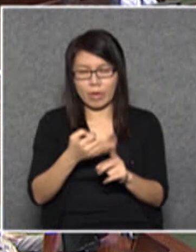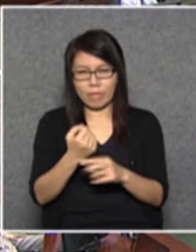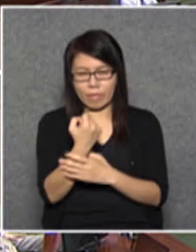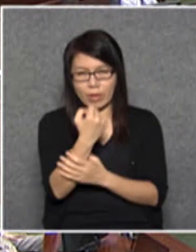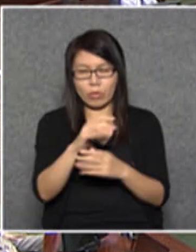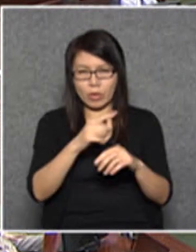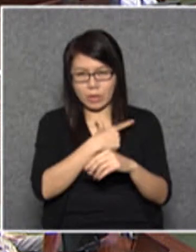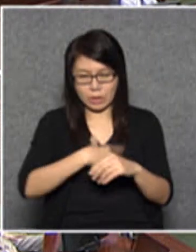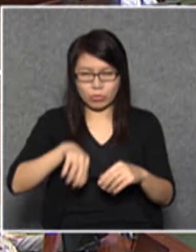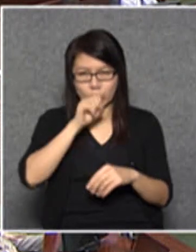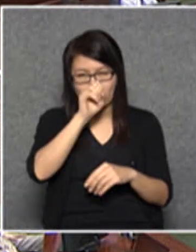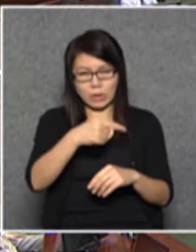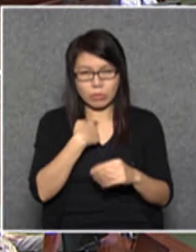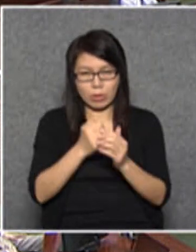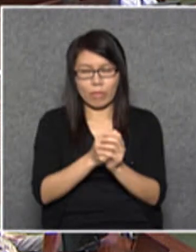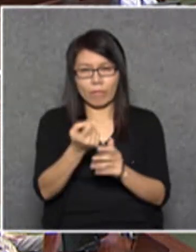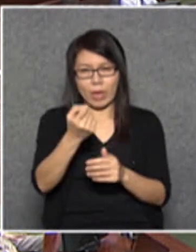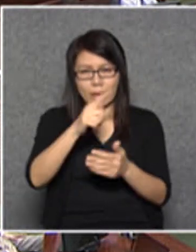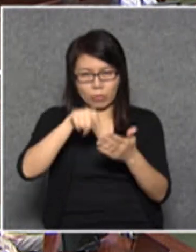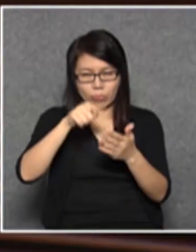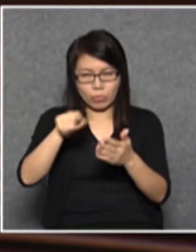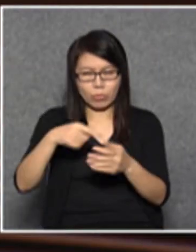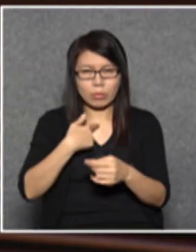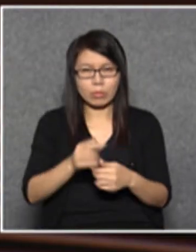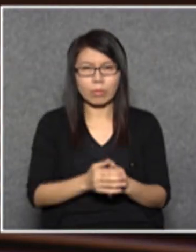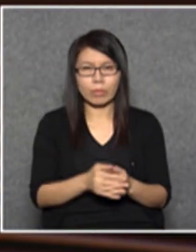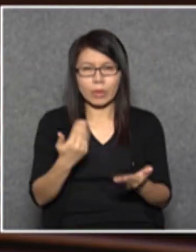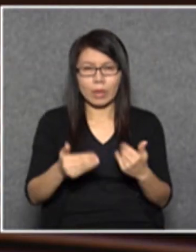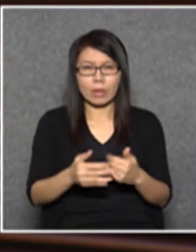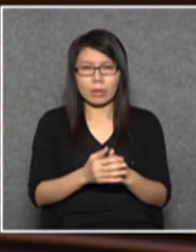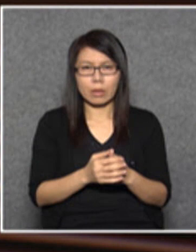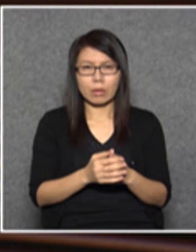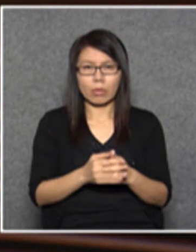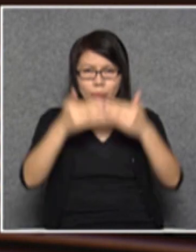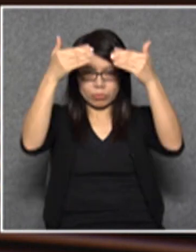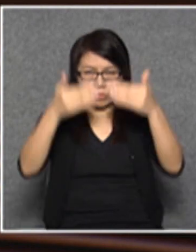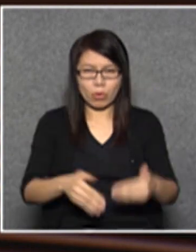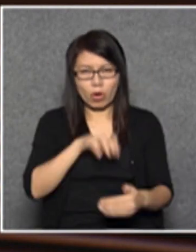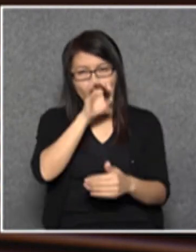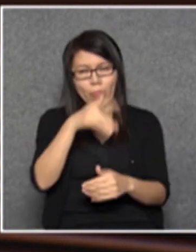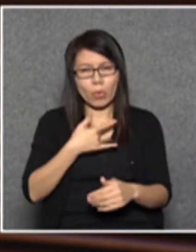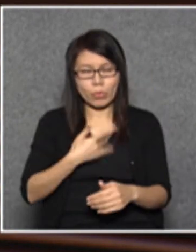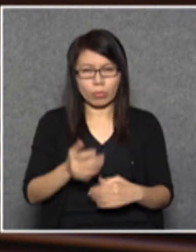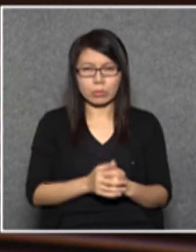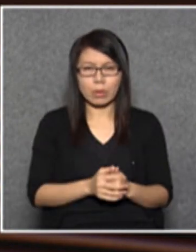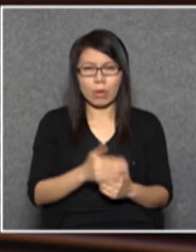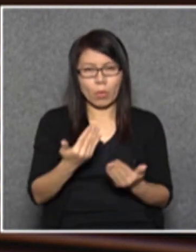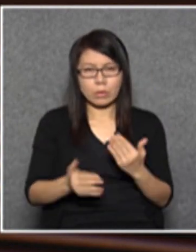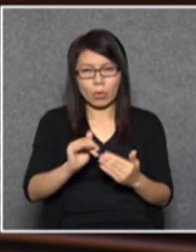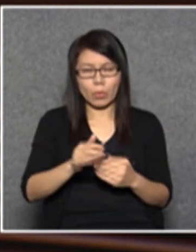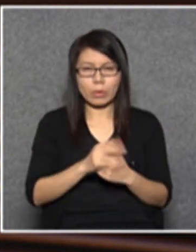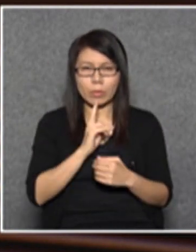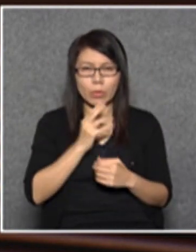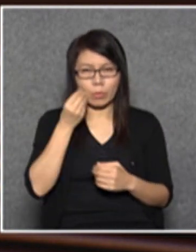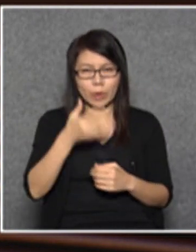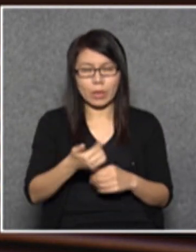都猛要求佢哋通過，但係你同科福祥講説話係冇用嘅，或者可唔可以依個俾依個機